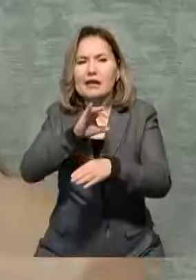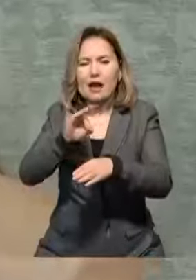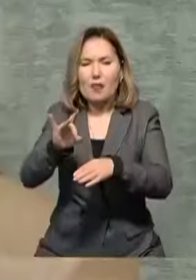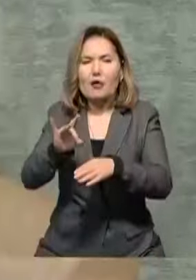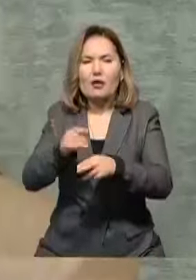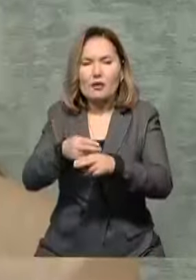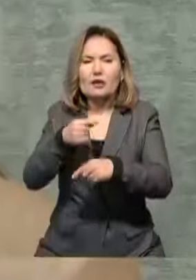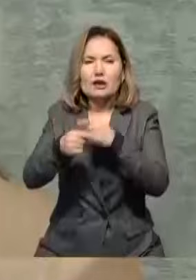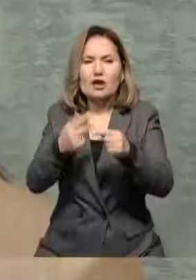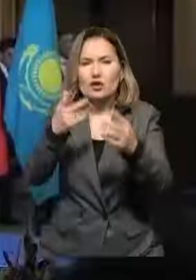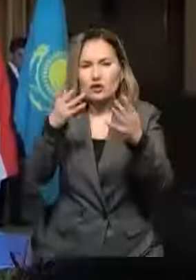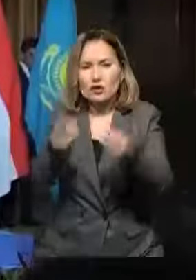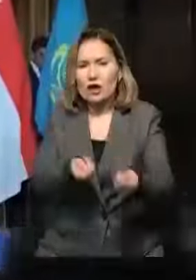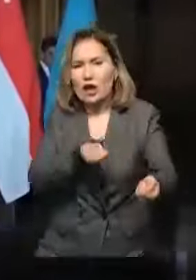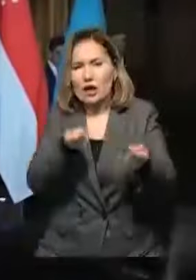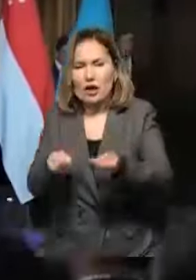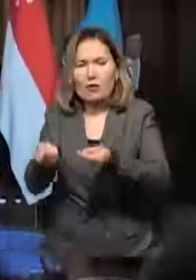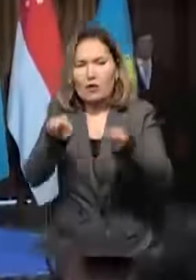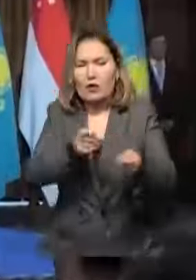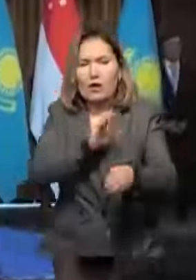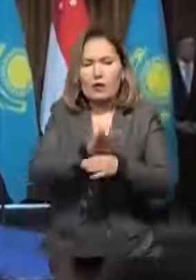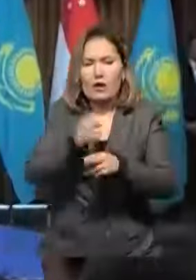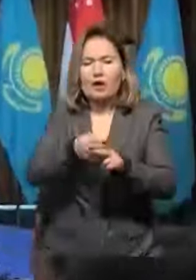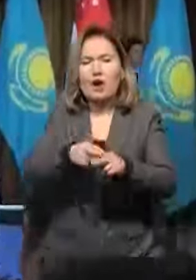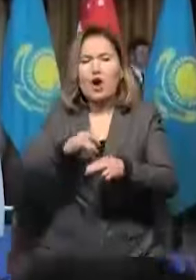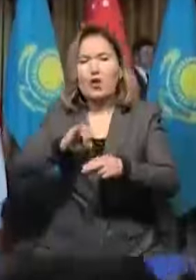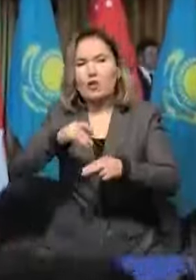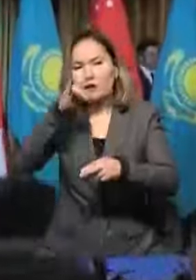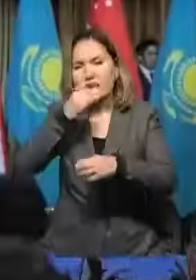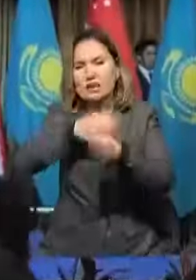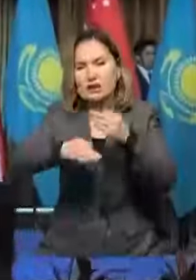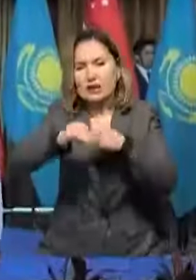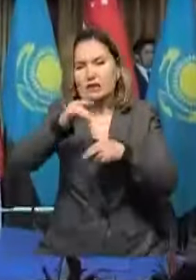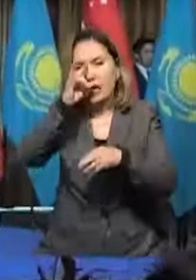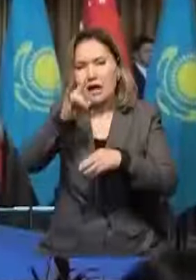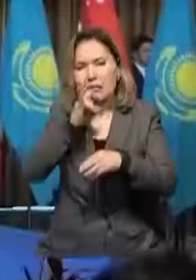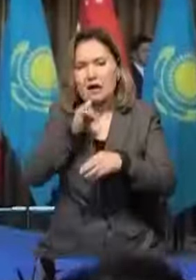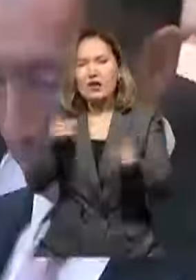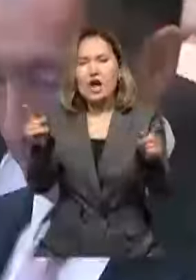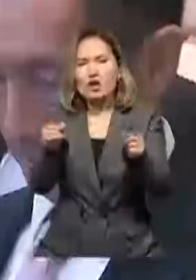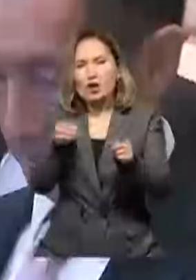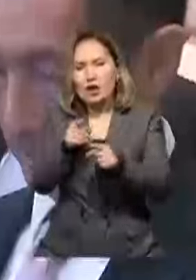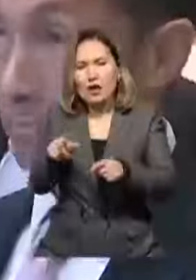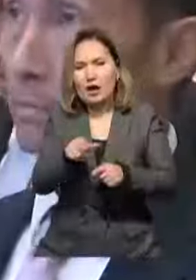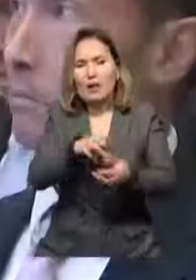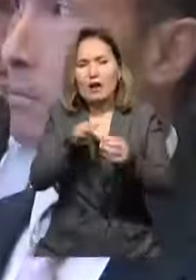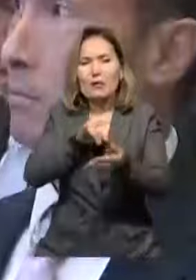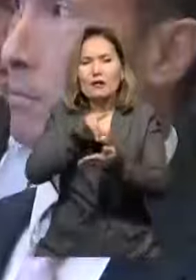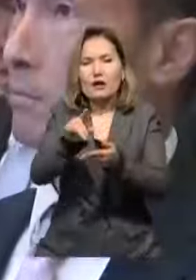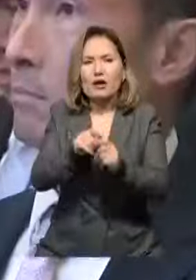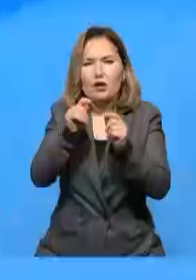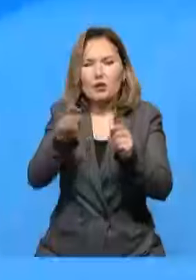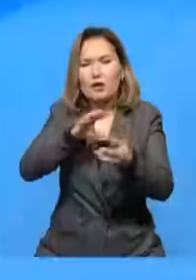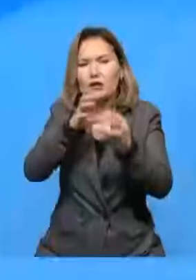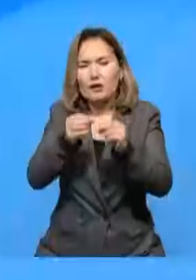3 күннің ішінде жеткізетін болады. Алдағы уақытта оңтүстік шығыс Азия мен Қазақстан арасында жол қысқарады. Вьетнамдық компания Қазақ Эйр әуе компаниясын сатып